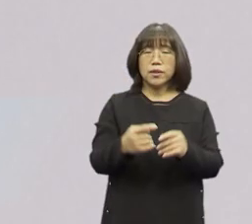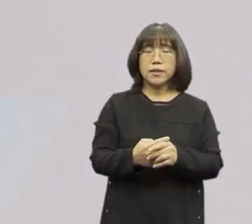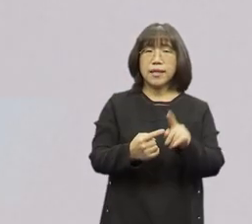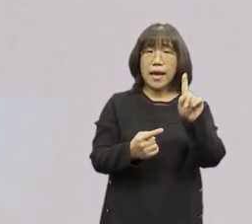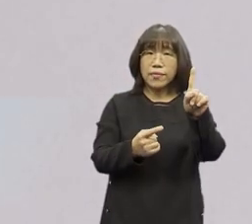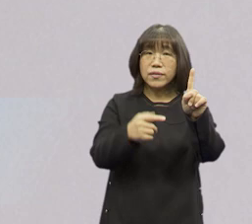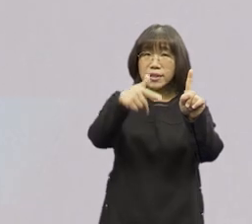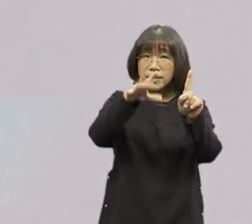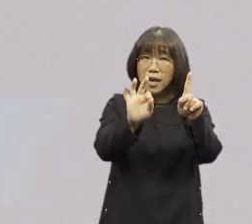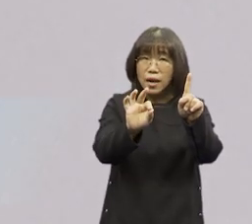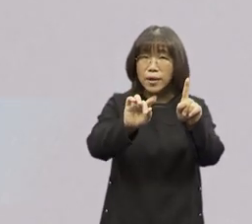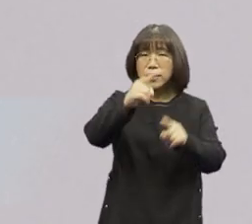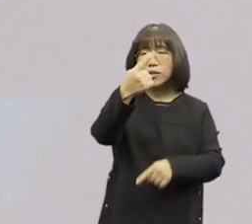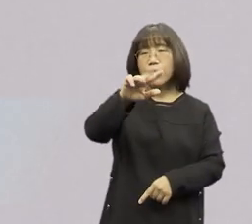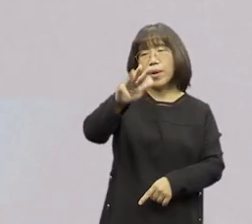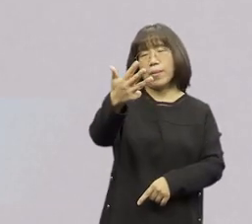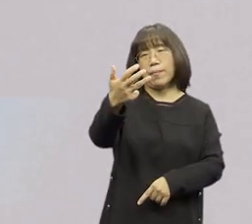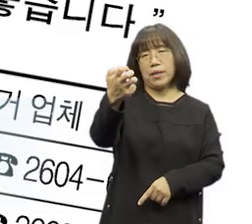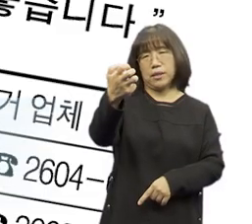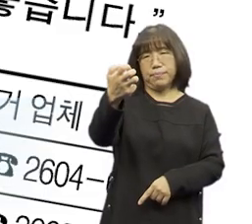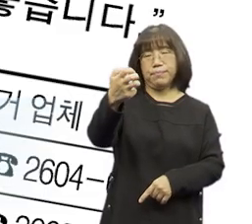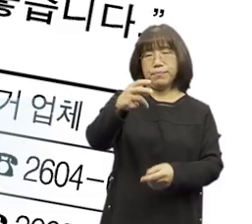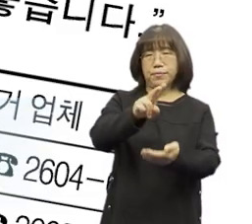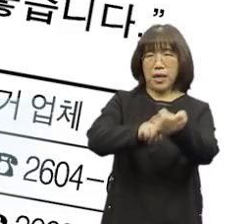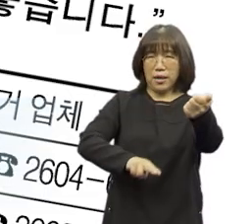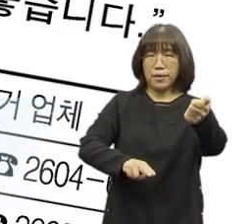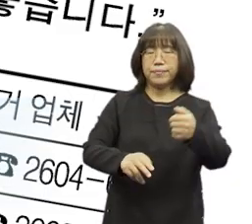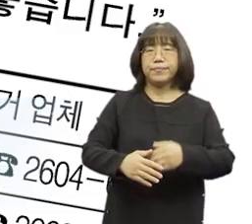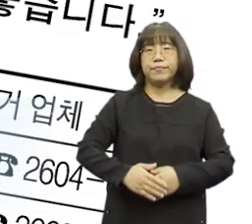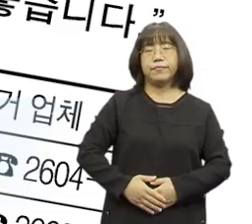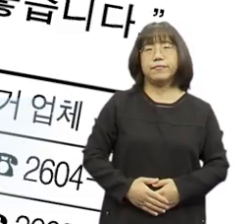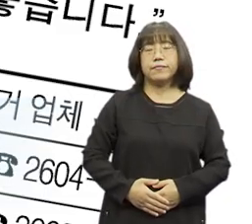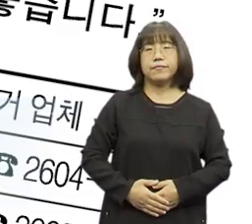개당 1880 원에 판매될 예정입니다